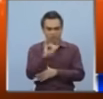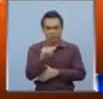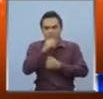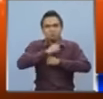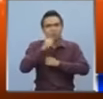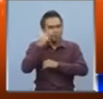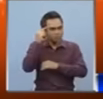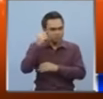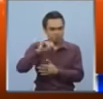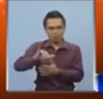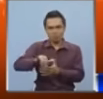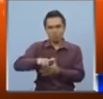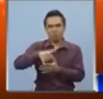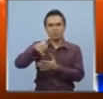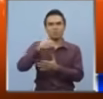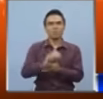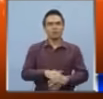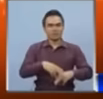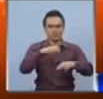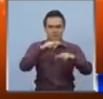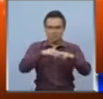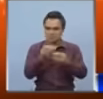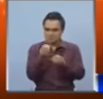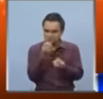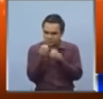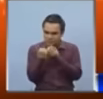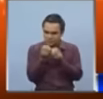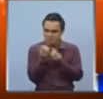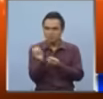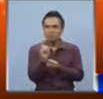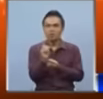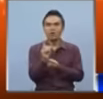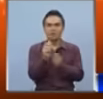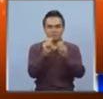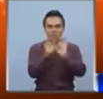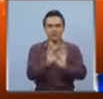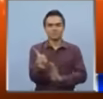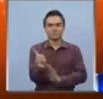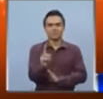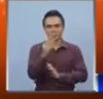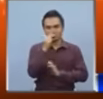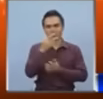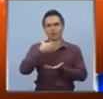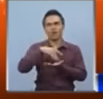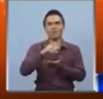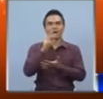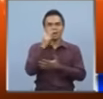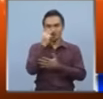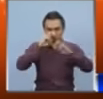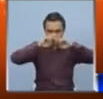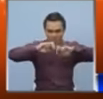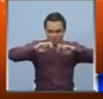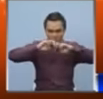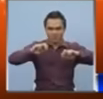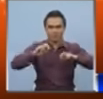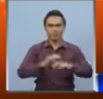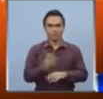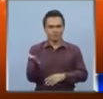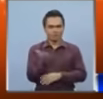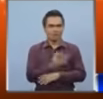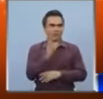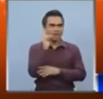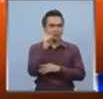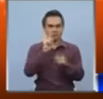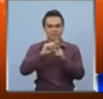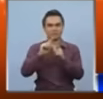ชีวิตขึ้นมาถึงขั้นมานั่งกินข้าวได้นั้นเป็นความจริงหรือไม่วันนี้เราจะไปเจาะลึกกันนะคะทีมงานของเราก็เดินทางไป